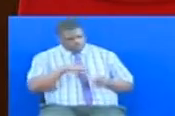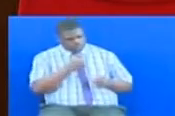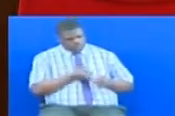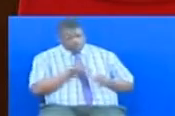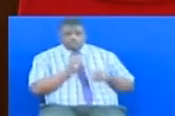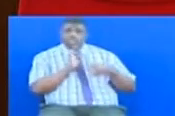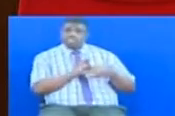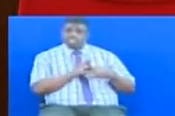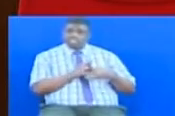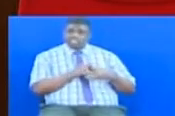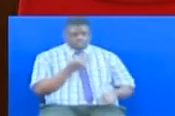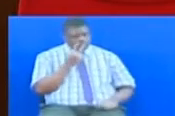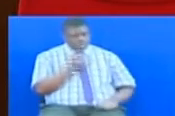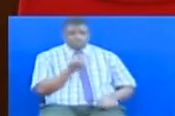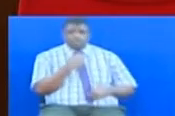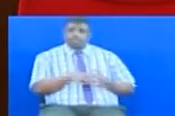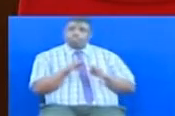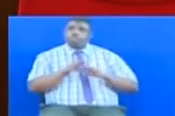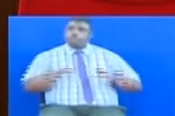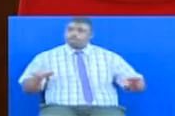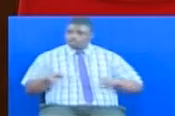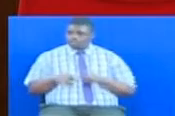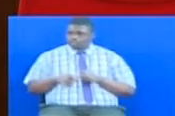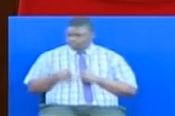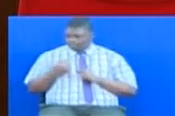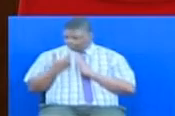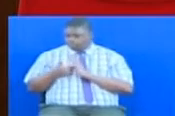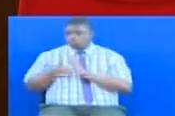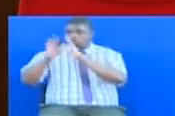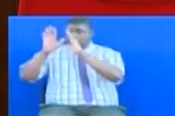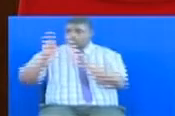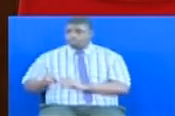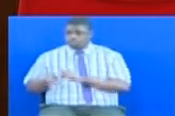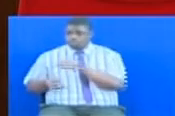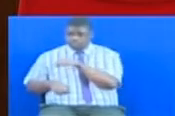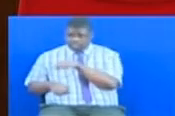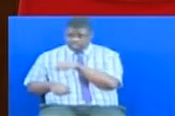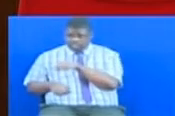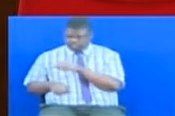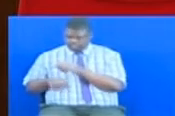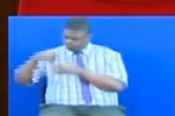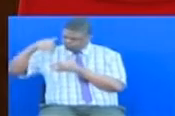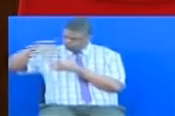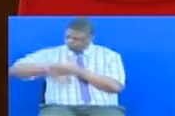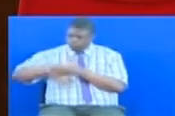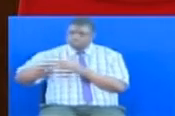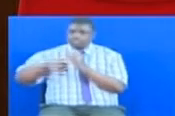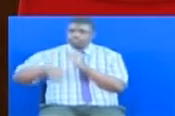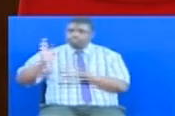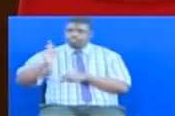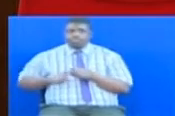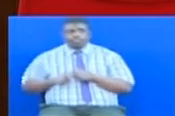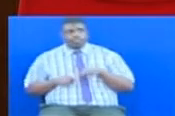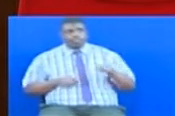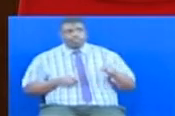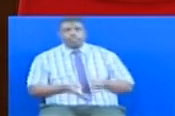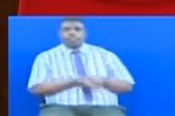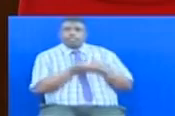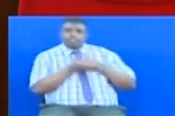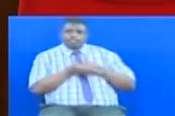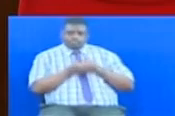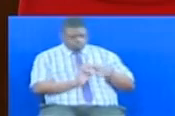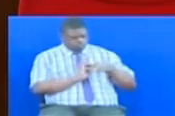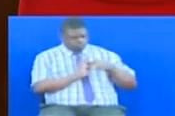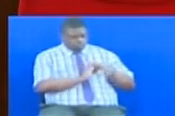labda hatukuyaona kule kwenye mabaraza. Sasa kama ripoti tutakwenda kwa undani zaidi, itatusaidia waheshimiwa wabunge